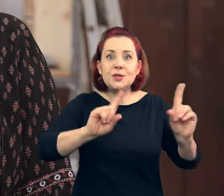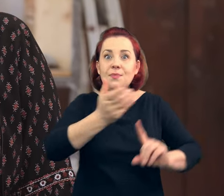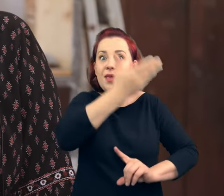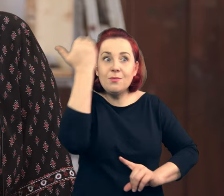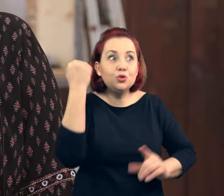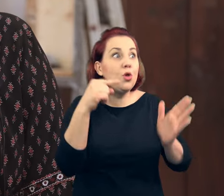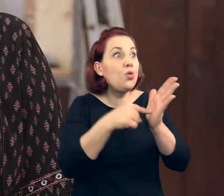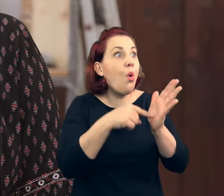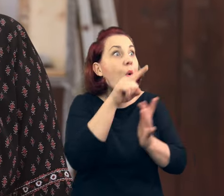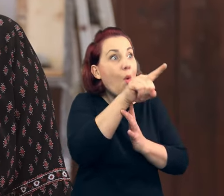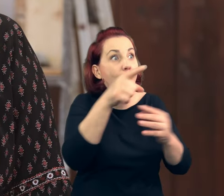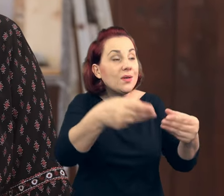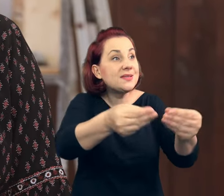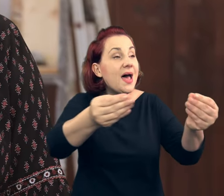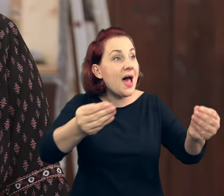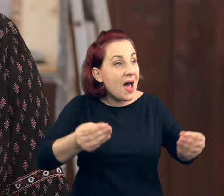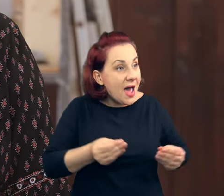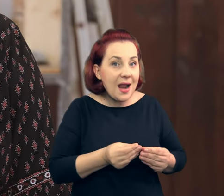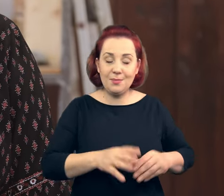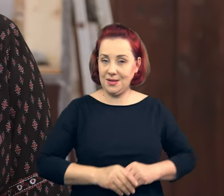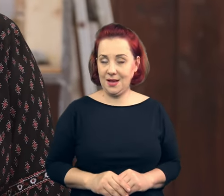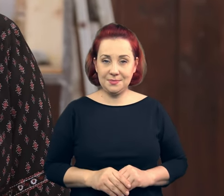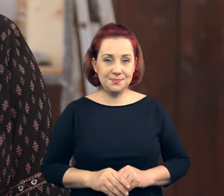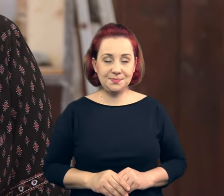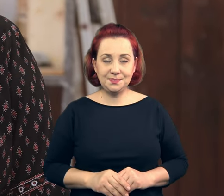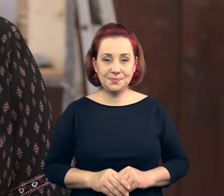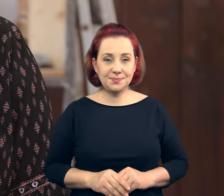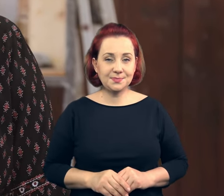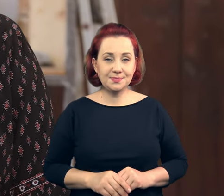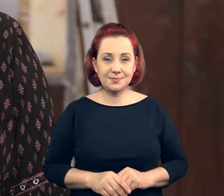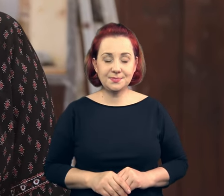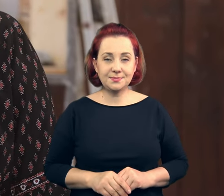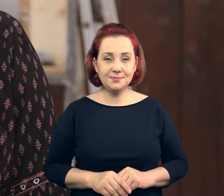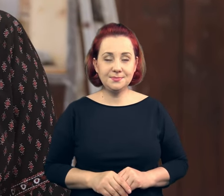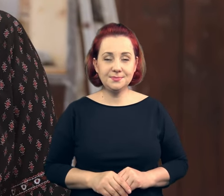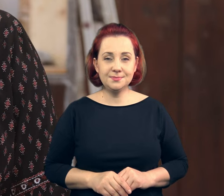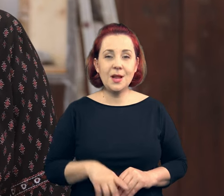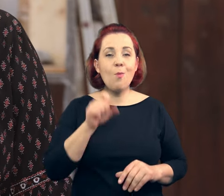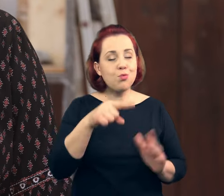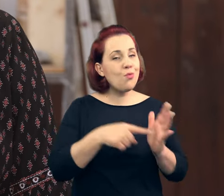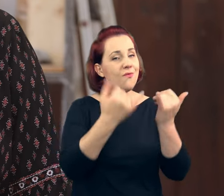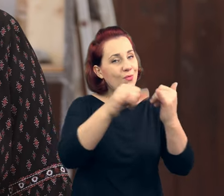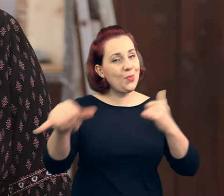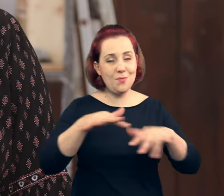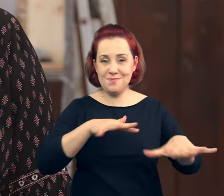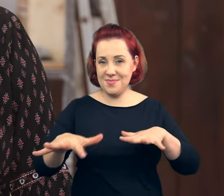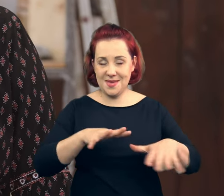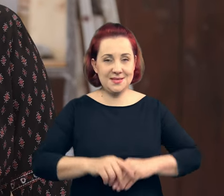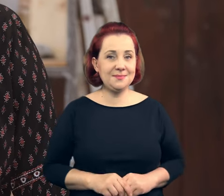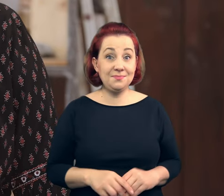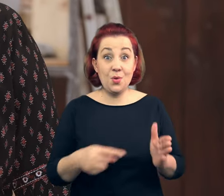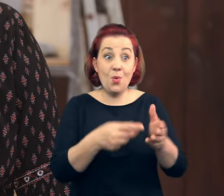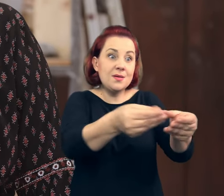jest, żyje wśród nas właściwie cały czas, w każdym miejscu. Ceramika może być